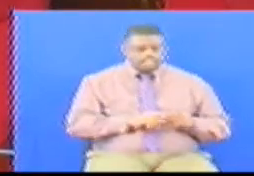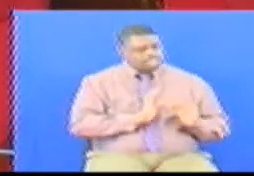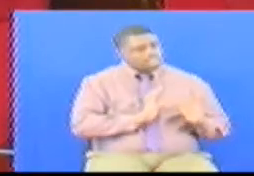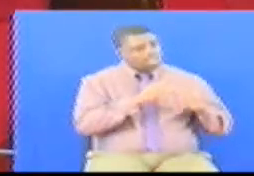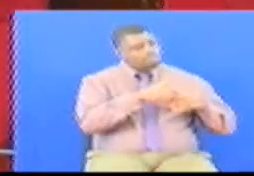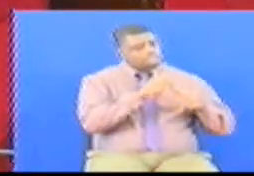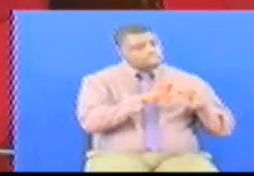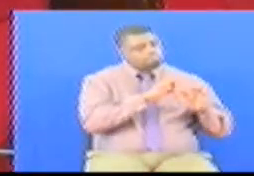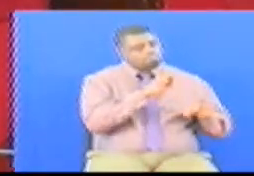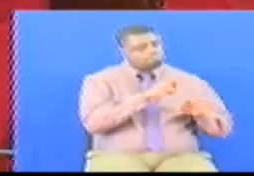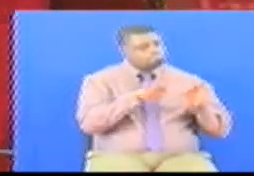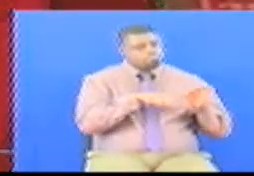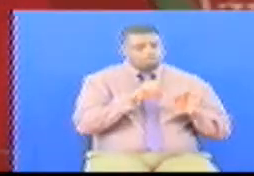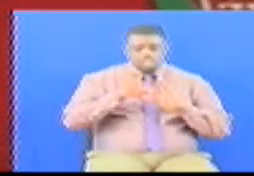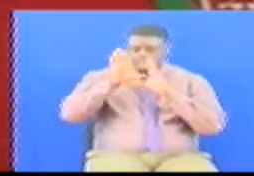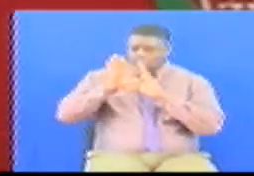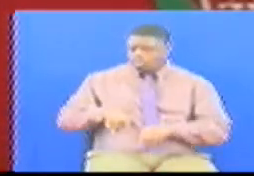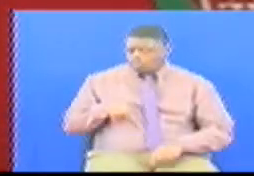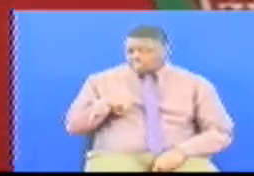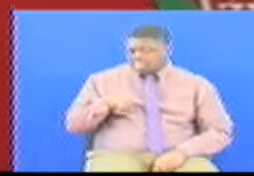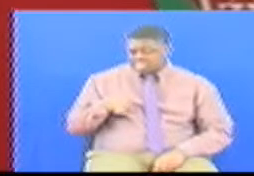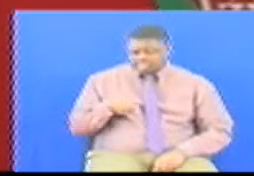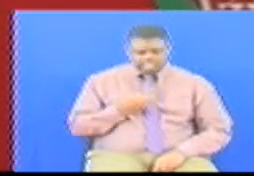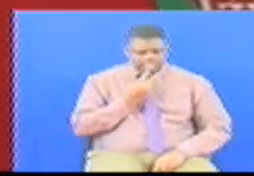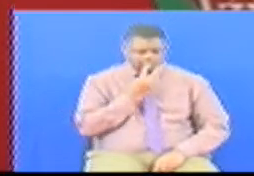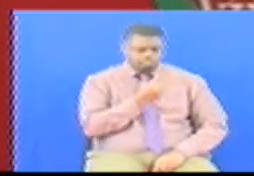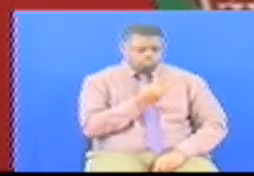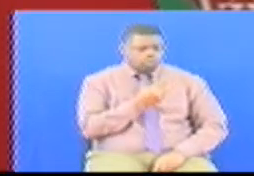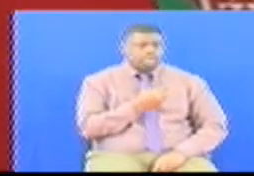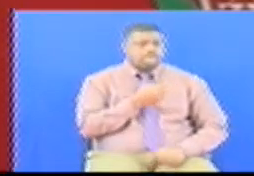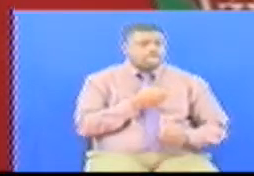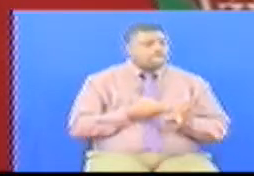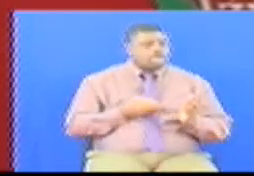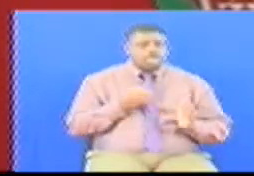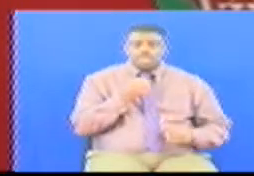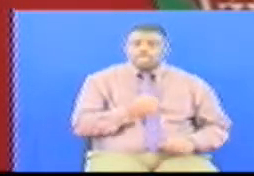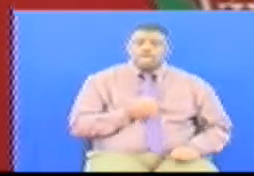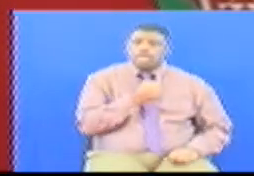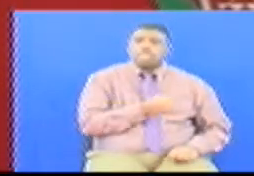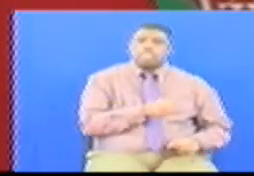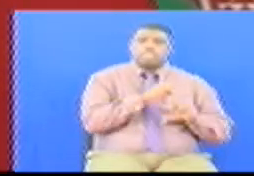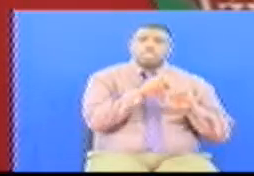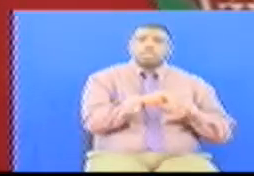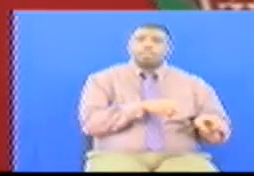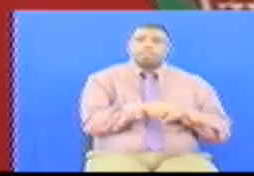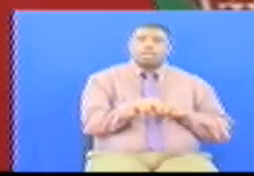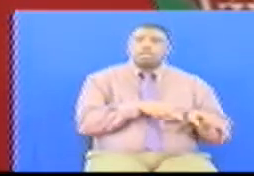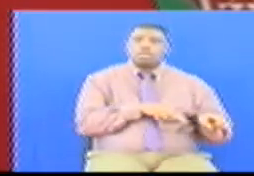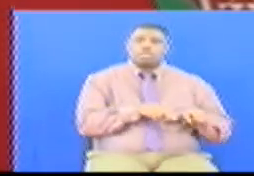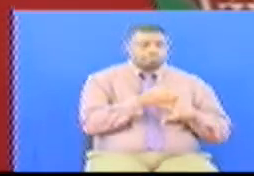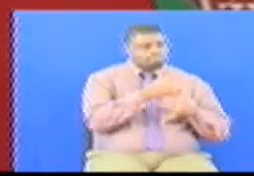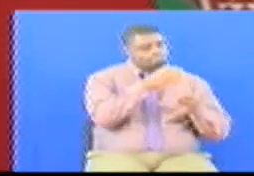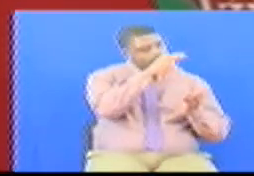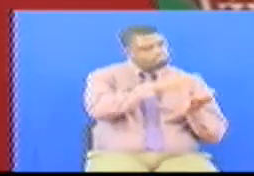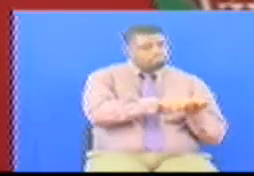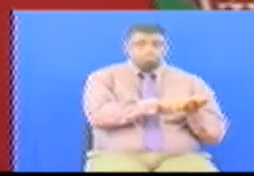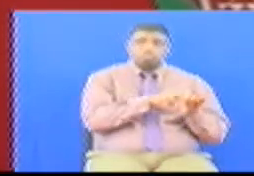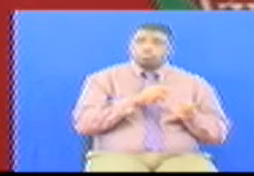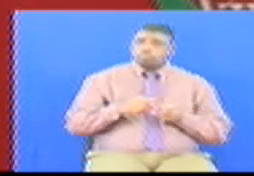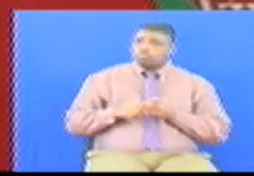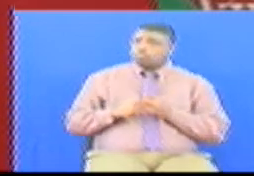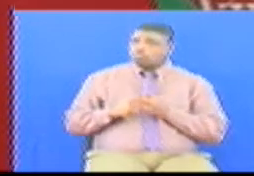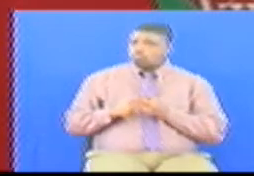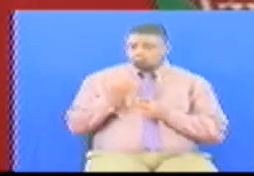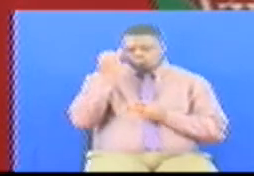taarifa CAG umebaini kuwa REA waliingia mkataba na kampuni ya SMEC International Limited kwa ajili ya shughuli za ushauri